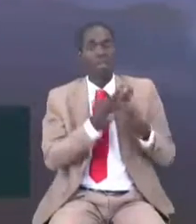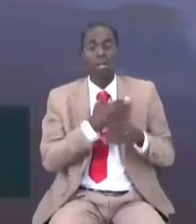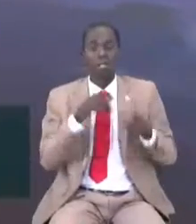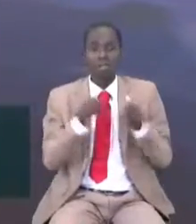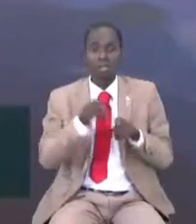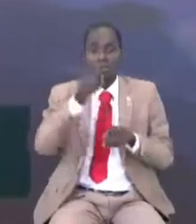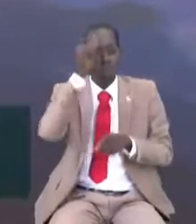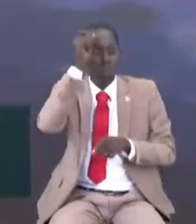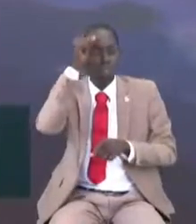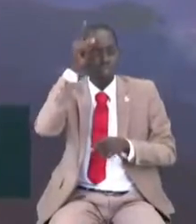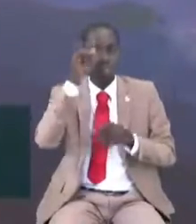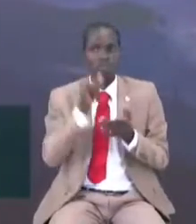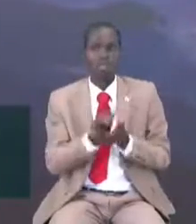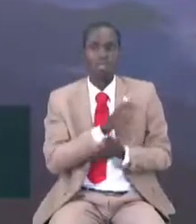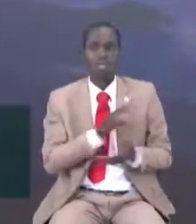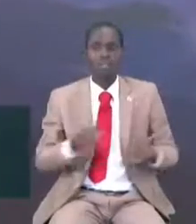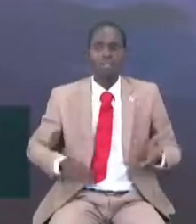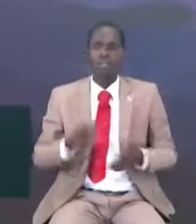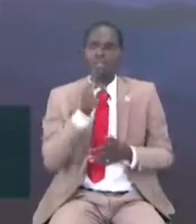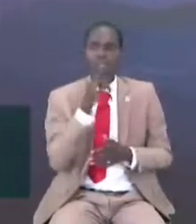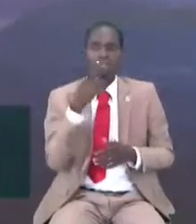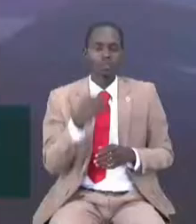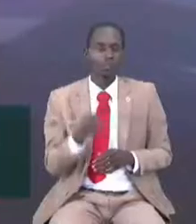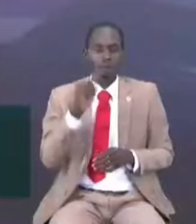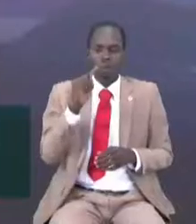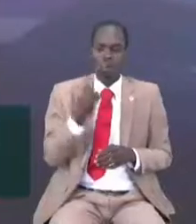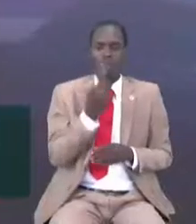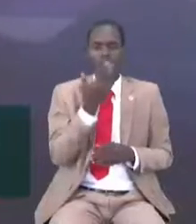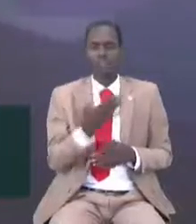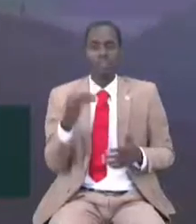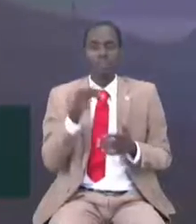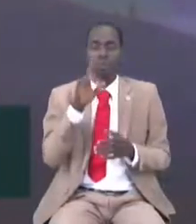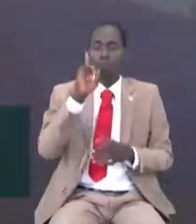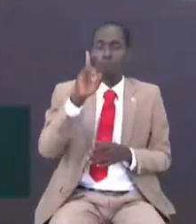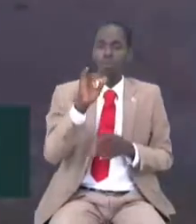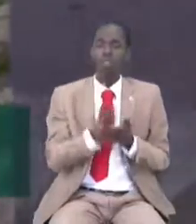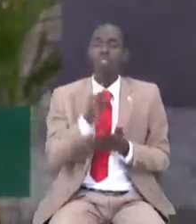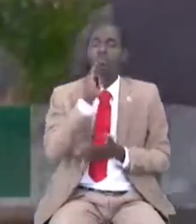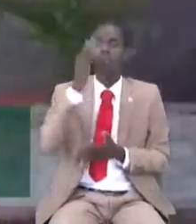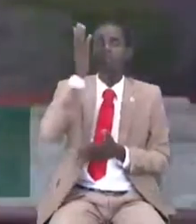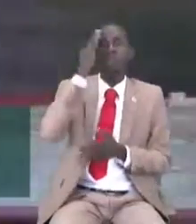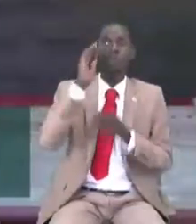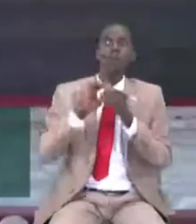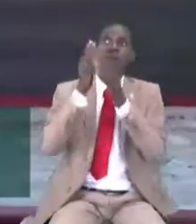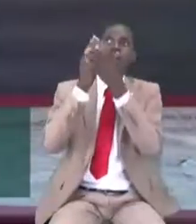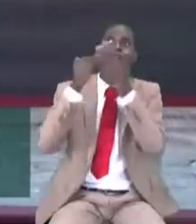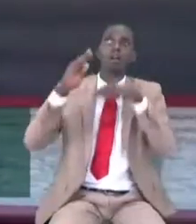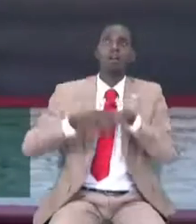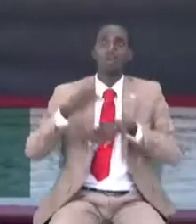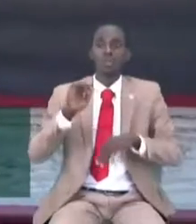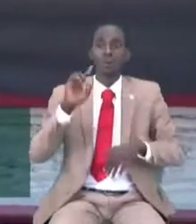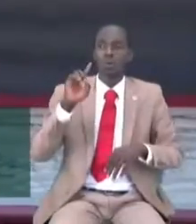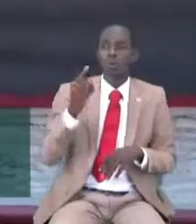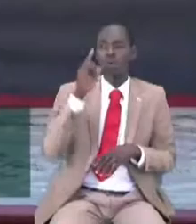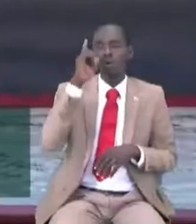le salut, et il est la seule vie menée pour la gloire de Dieu, alors vous suivez les pas